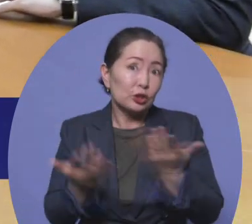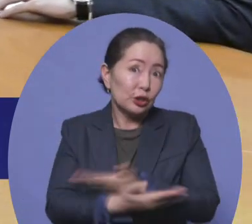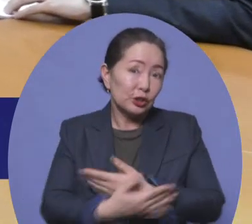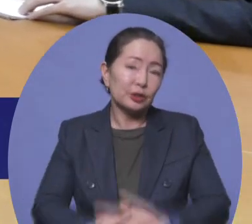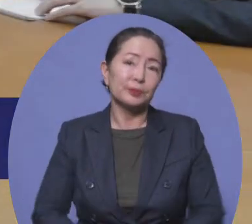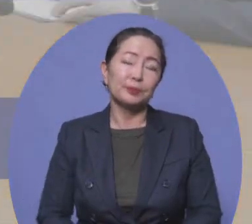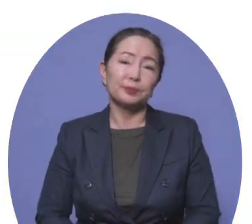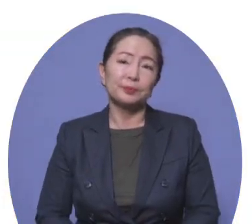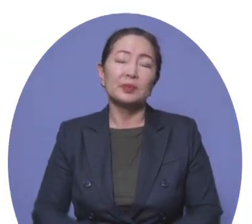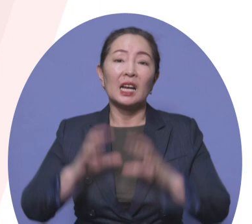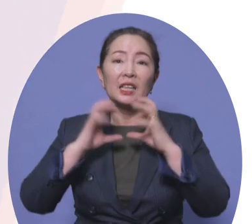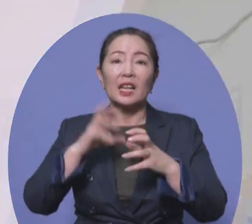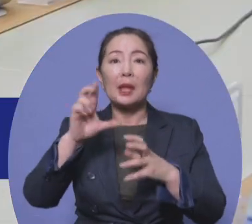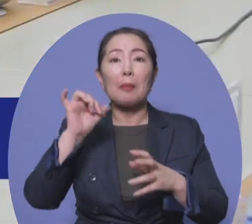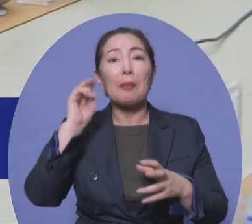солилцлоо.